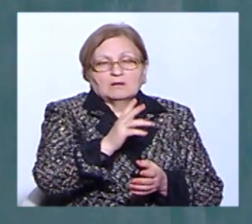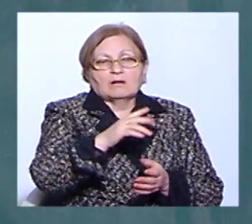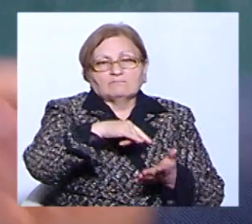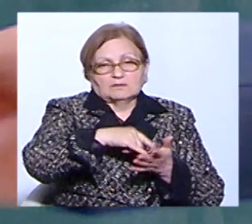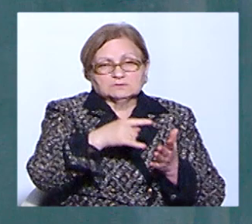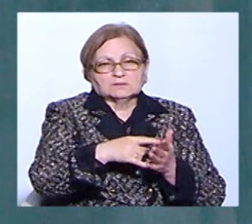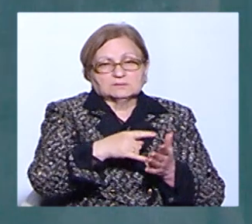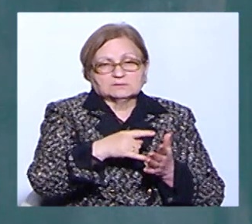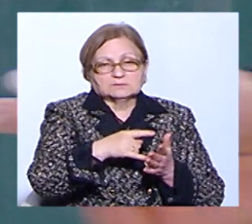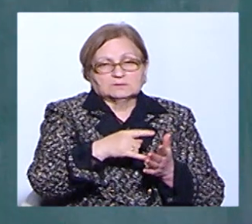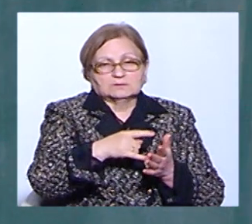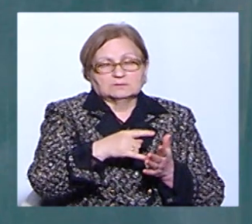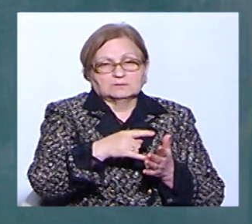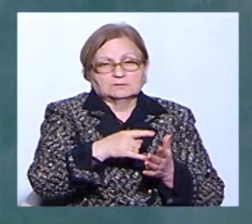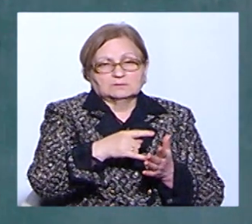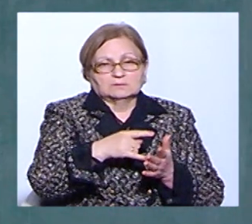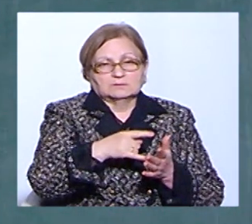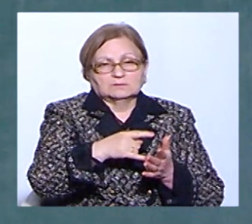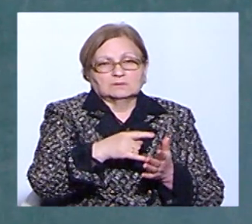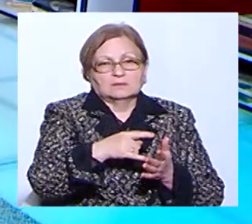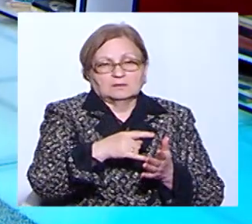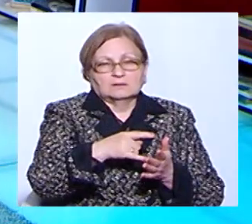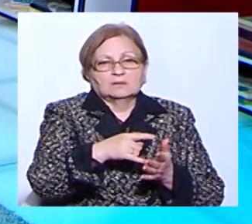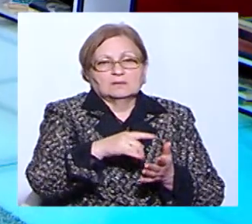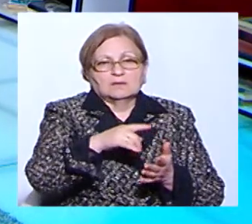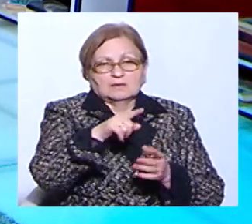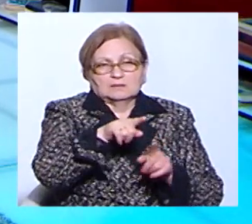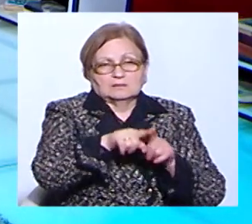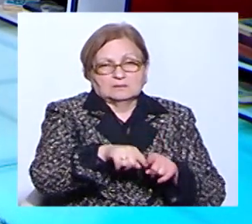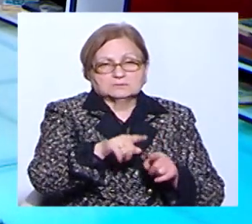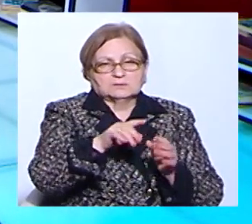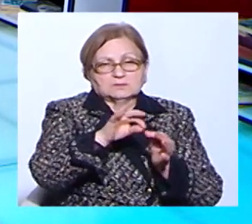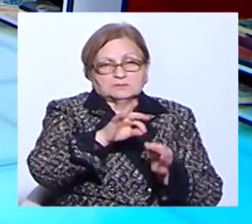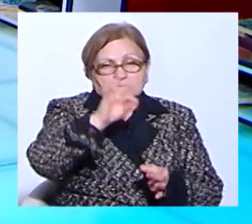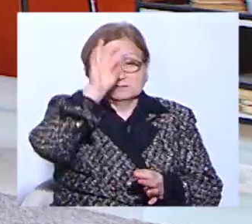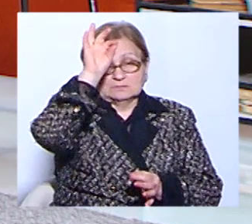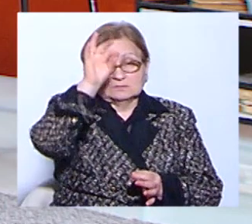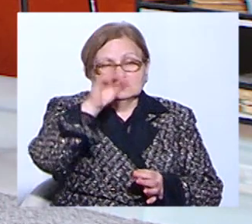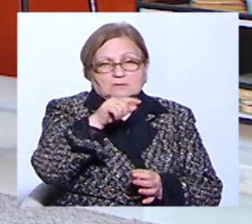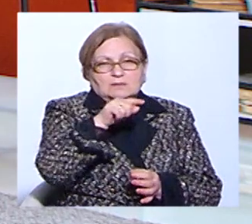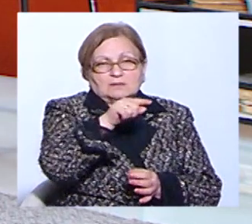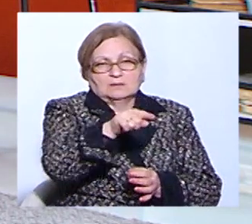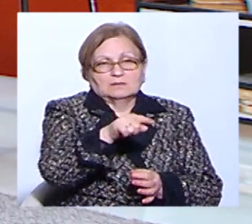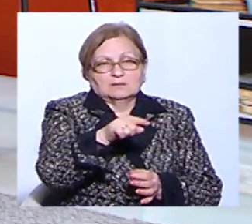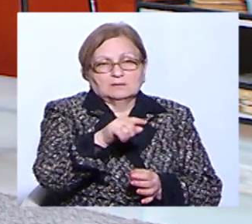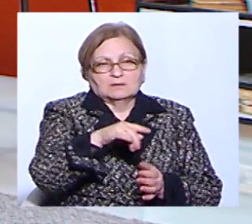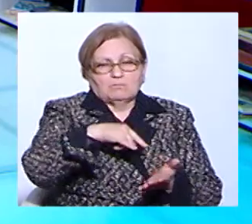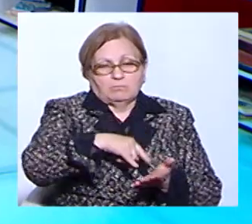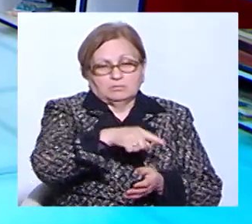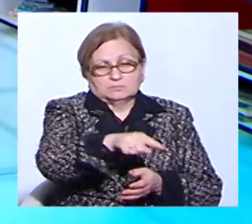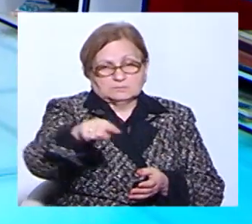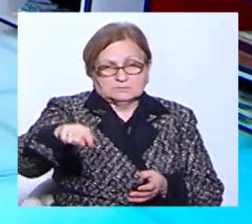გვერდი, კვადრატი იმიტომაც ქვია, ხო, კვადრატი ამ ფიგურას, შესაბამისად წიბოს კვადრატი იმ წიბოს, რომელიც წარმოადგენს